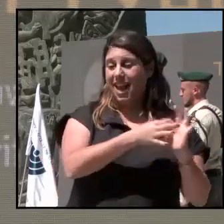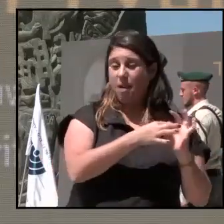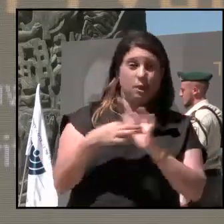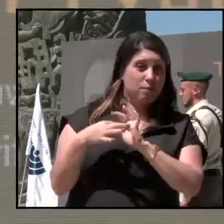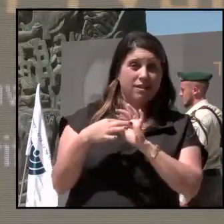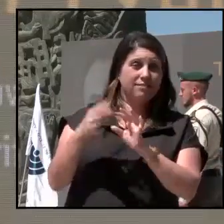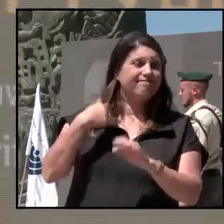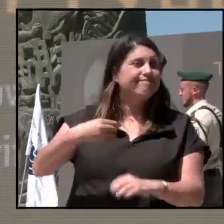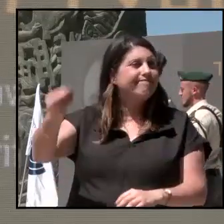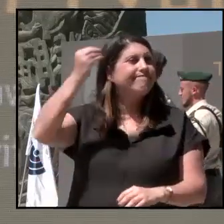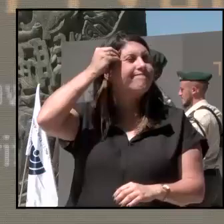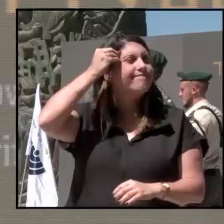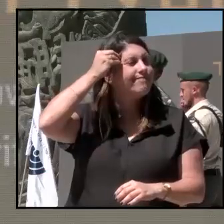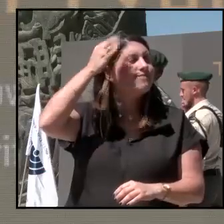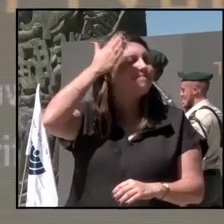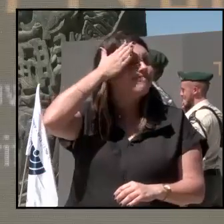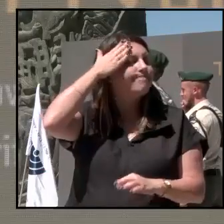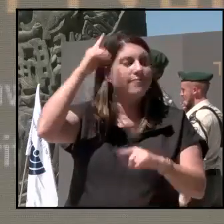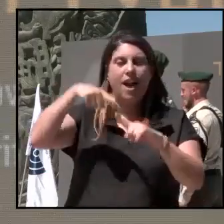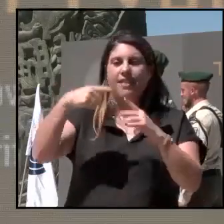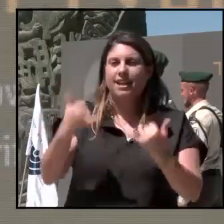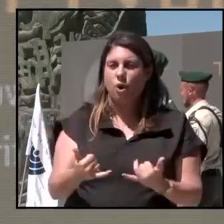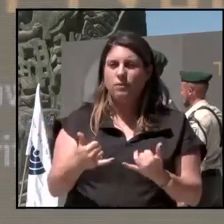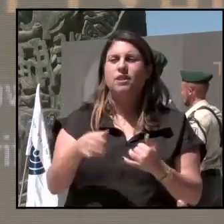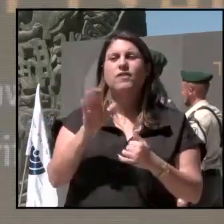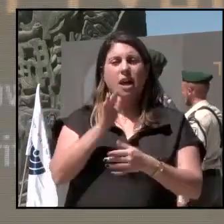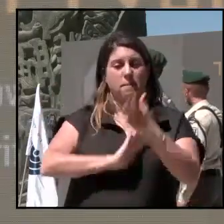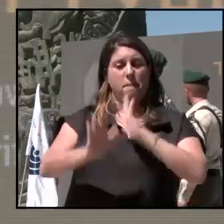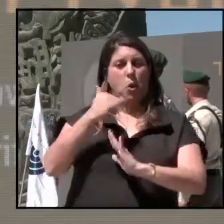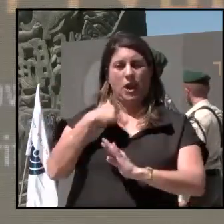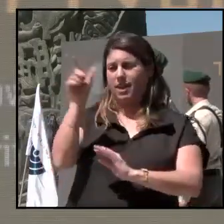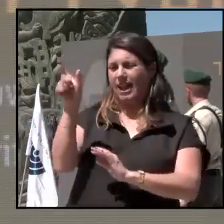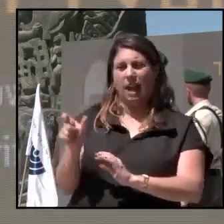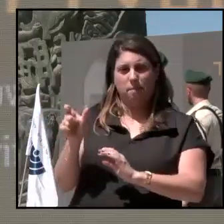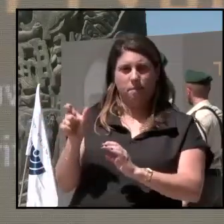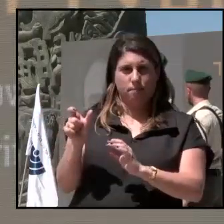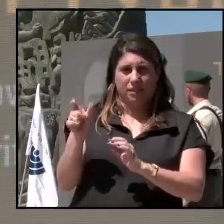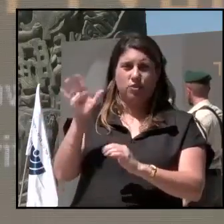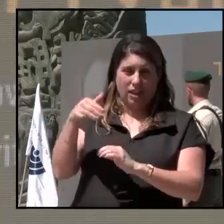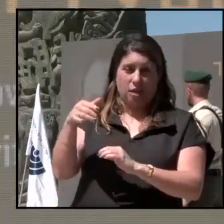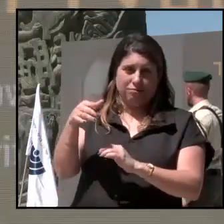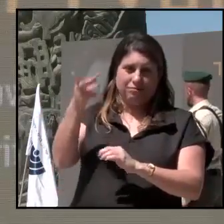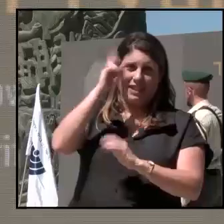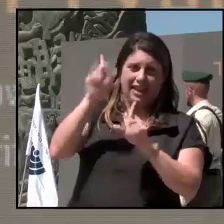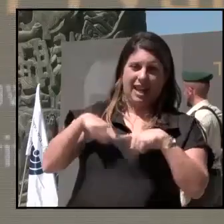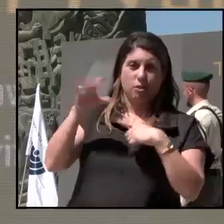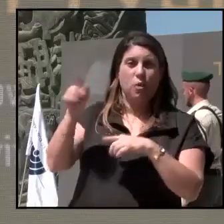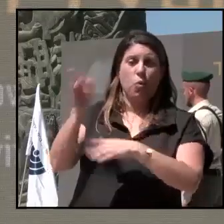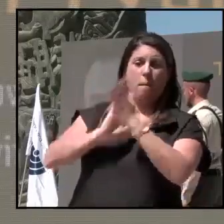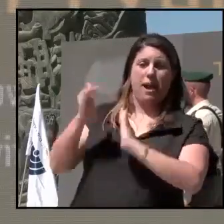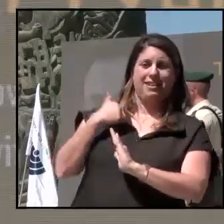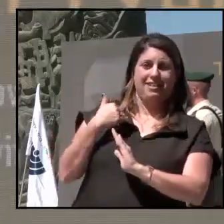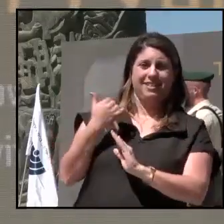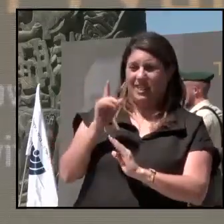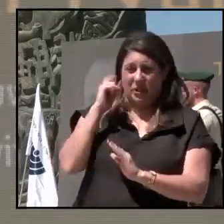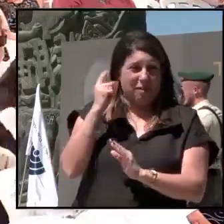חקוק אצלי בתודעה מאז ועד היום. ועוד נאמר לי על ידי אדם שביום ביומו סיכן את חייו כדי להציל אחרים. זה לא נשמע